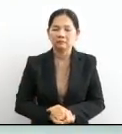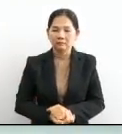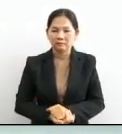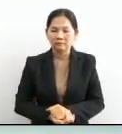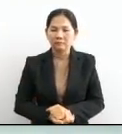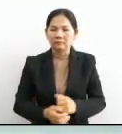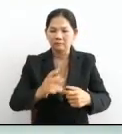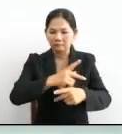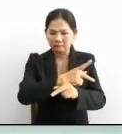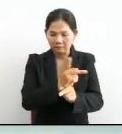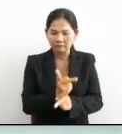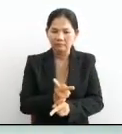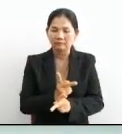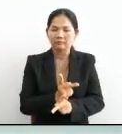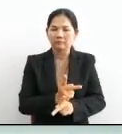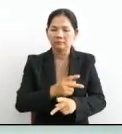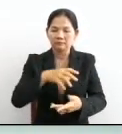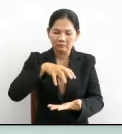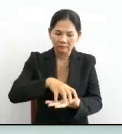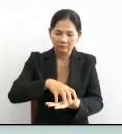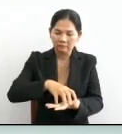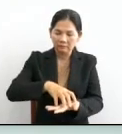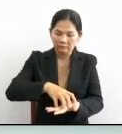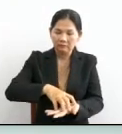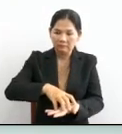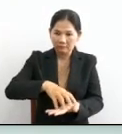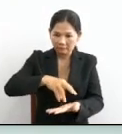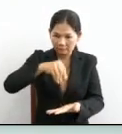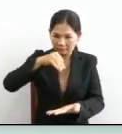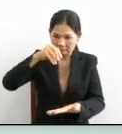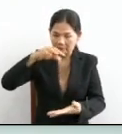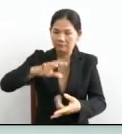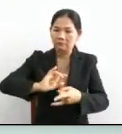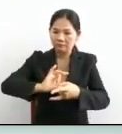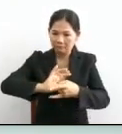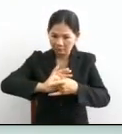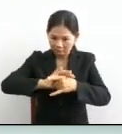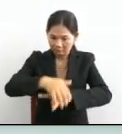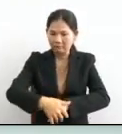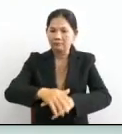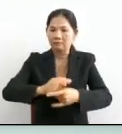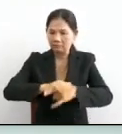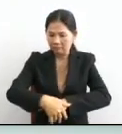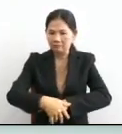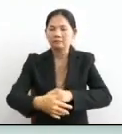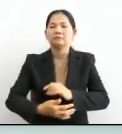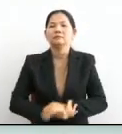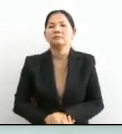nâng phở lật chìm sáu mì